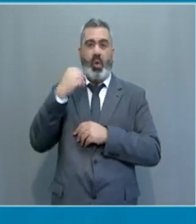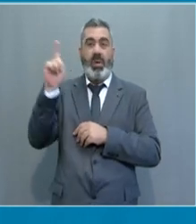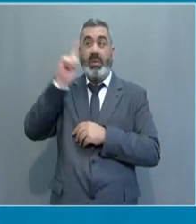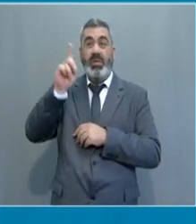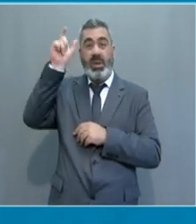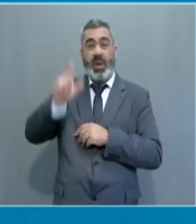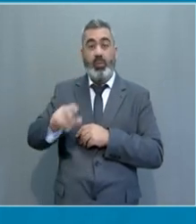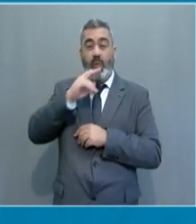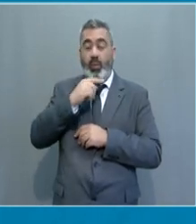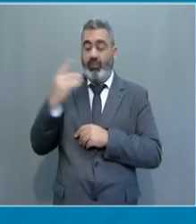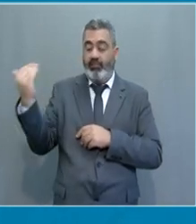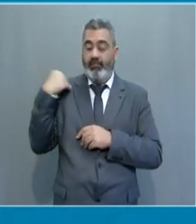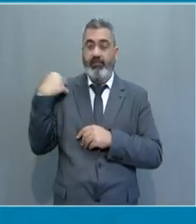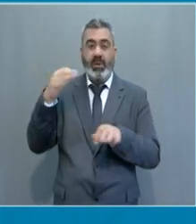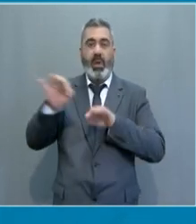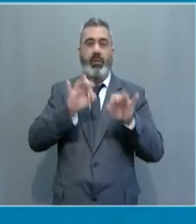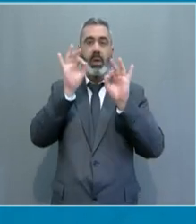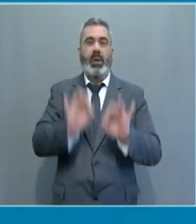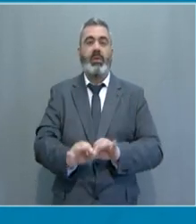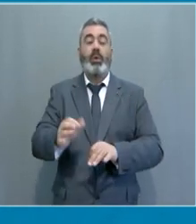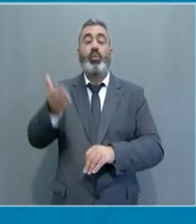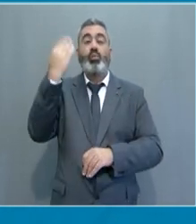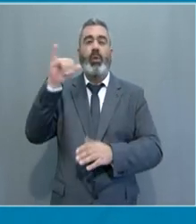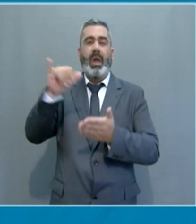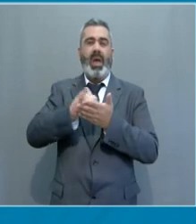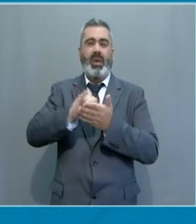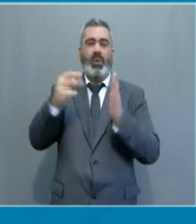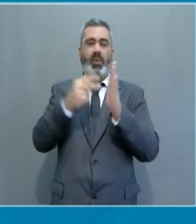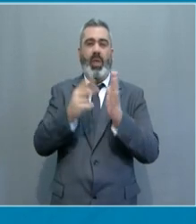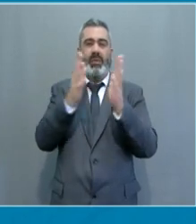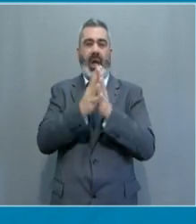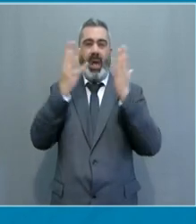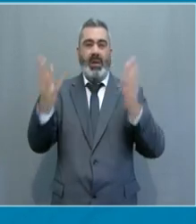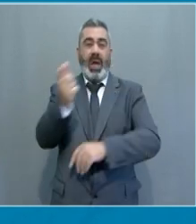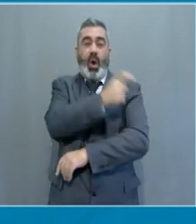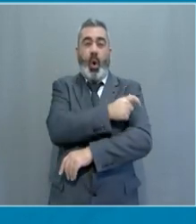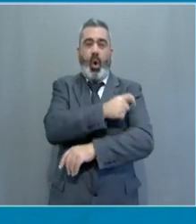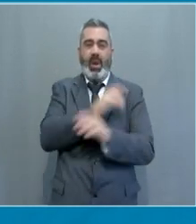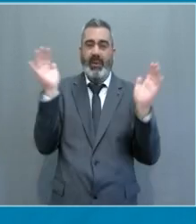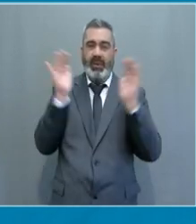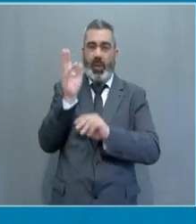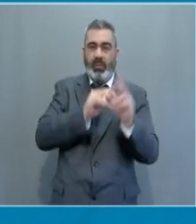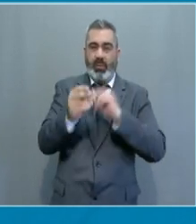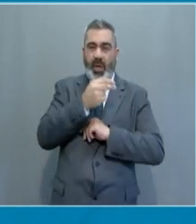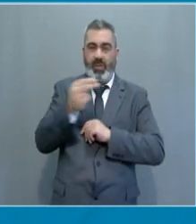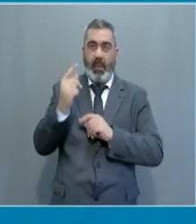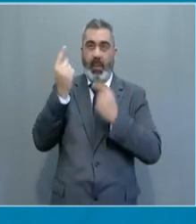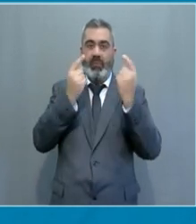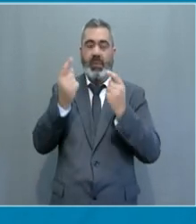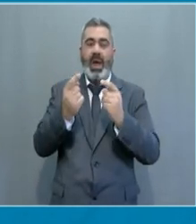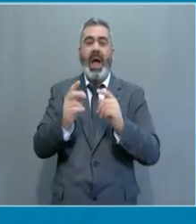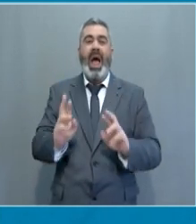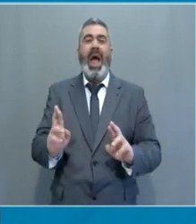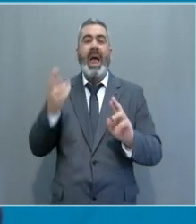κυρία Μητσοτάκη, από τη Σύνοδο του ΟΗΕ στη Νέα Υόρκη το 2019, πολύ πριν από την έλευση της ενεργειακής κρίσης, πολύ πριν